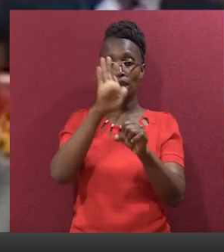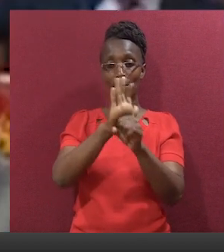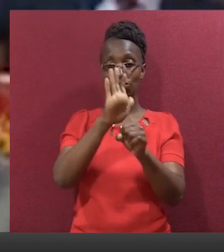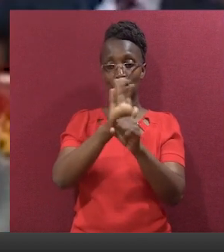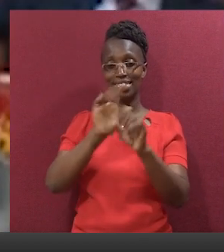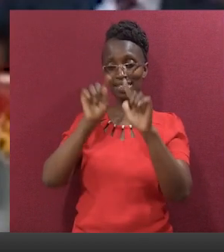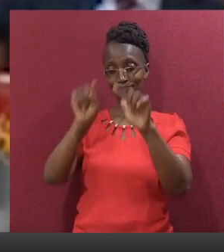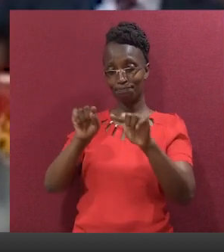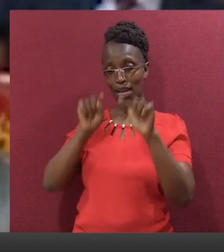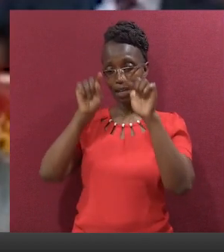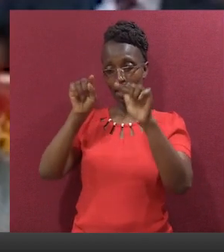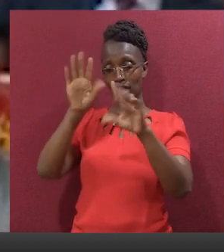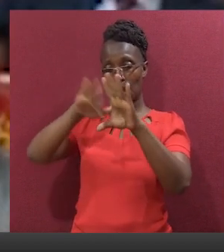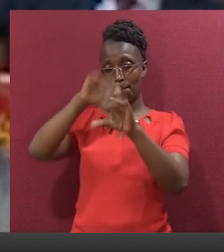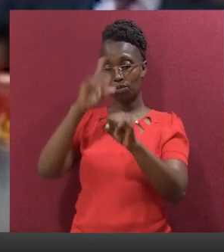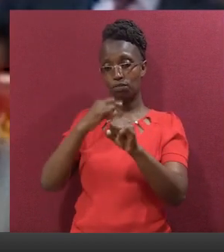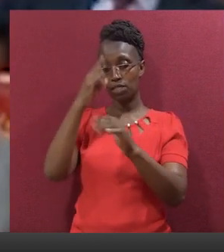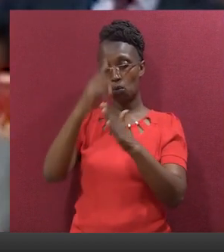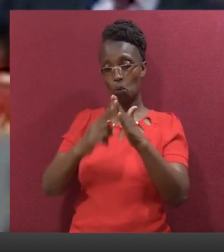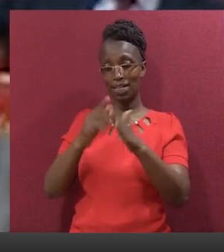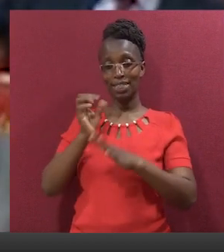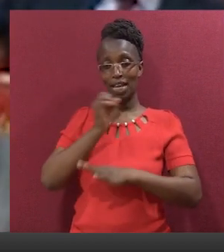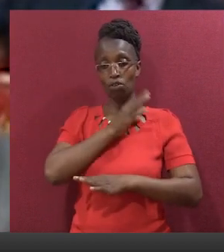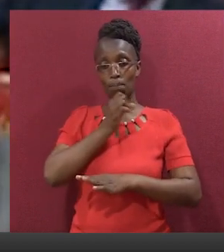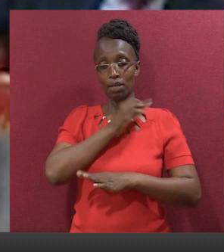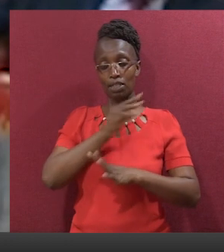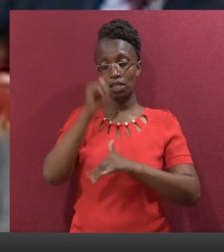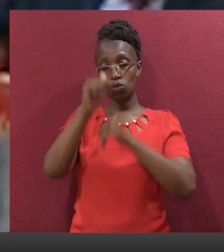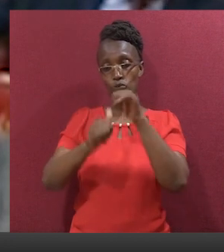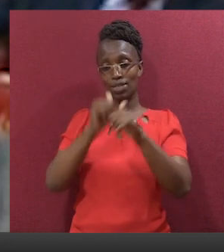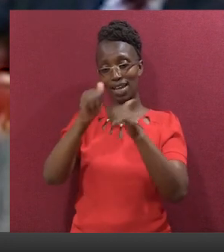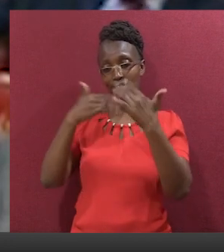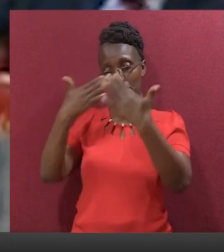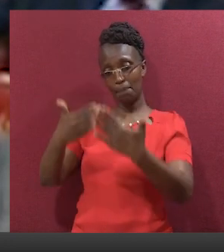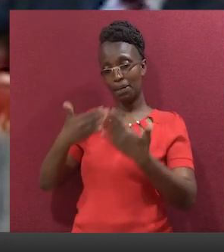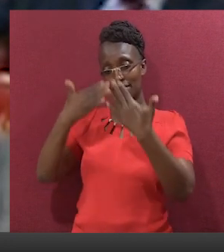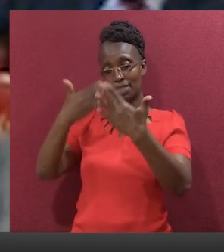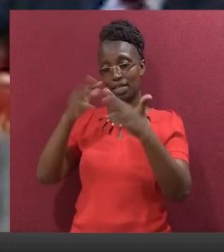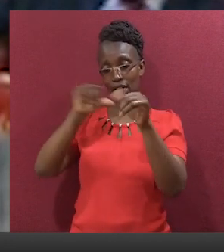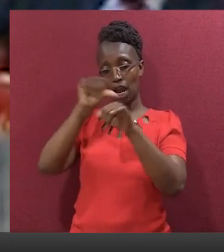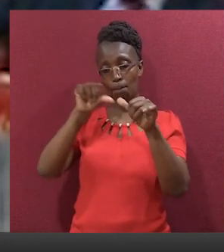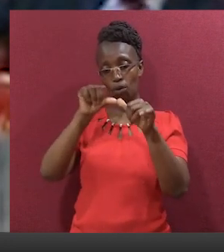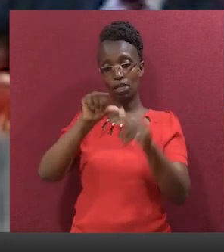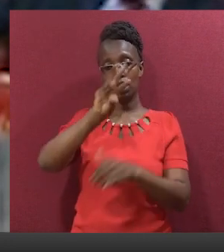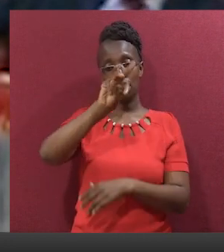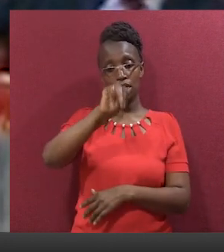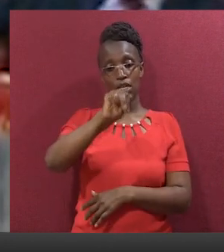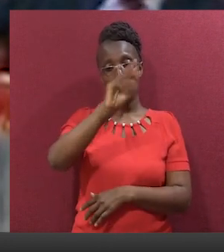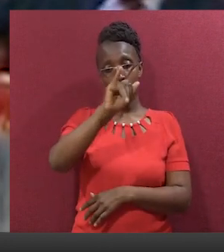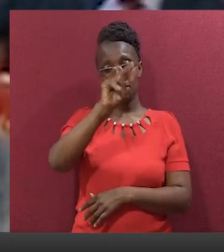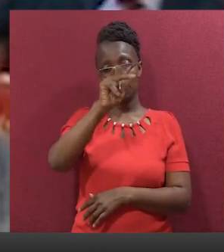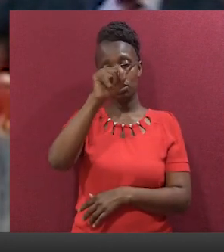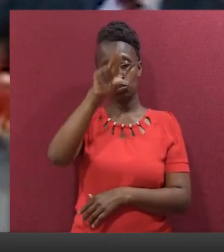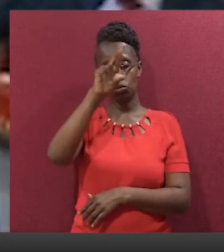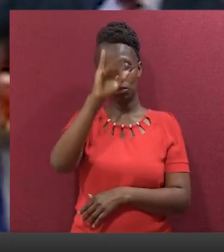Ichung'wa akijitokeza kimasomaso akisema madai ambayo yanamuandama Metheka Linturi na Aisha Jumwa